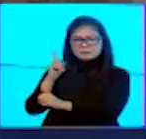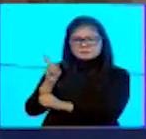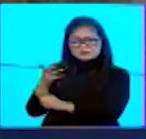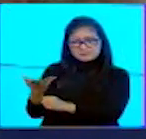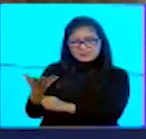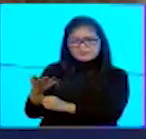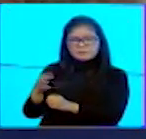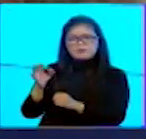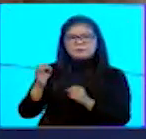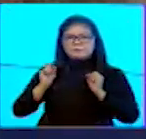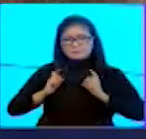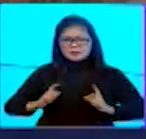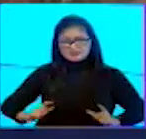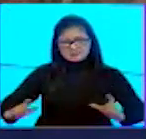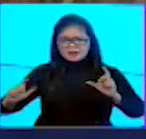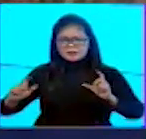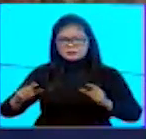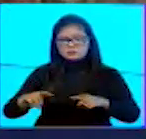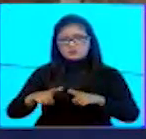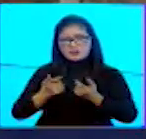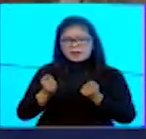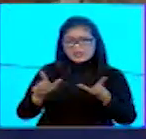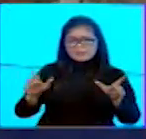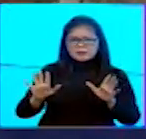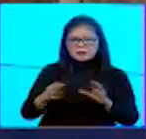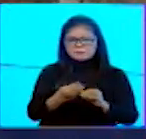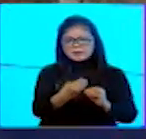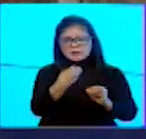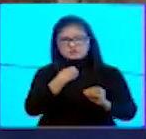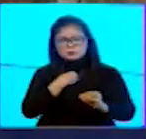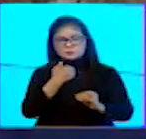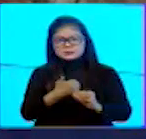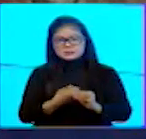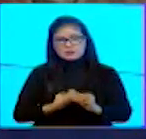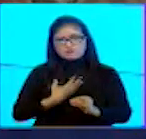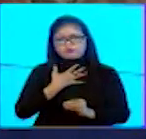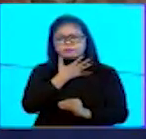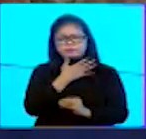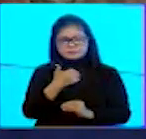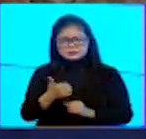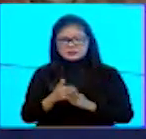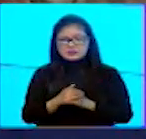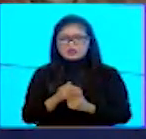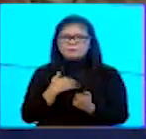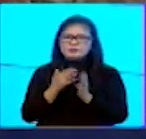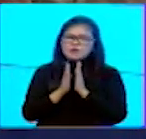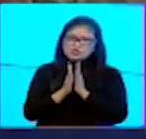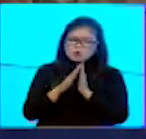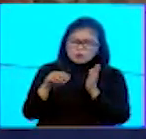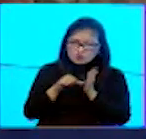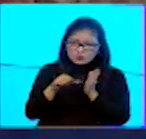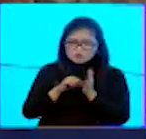tidak level yang sesuai. Itu bisa saja seperti itu terjadi. Semuanya tolong waspada, menganggap semua